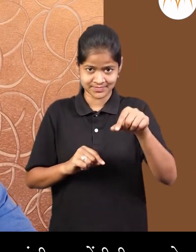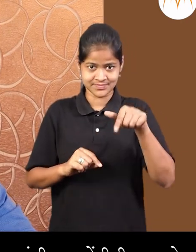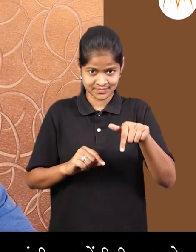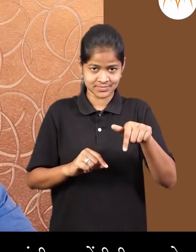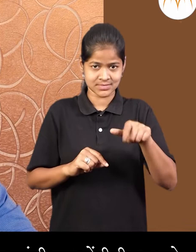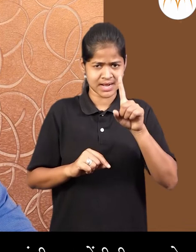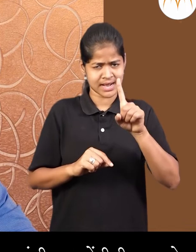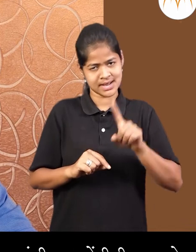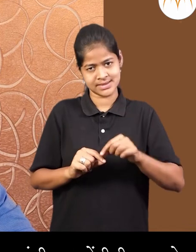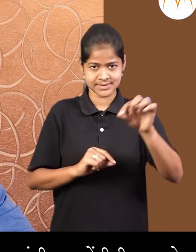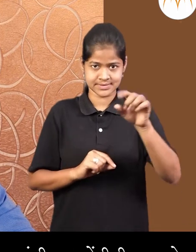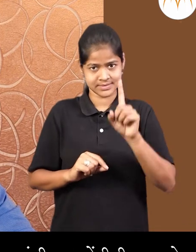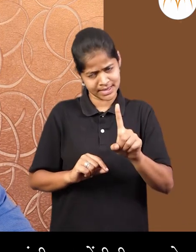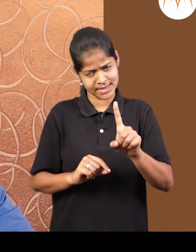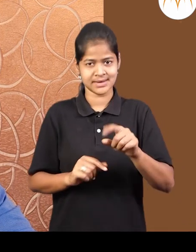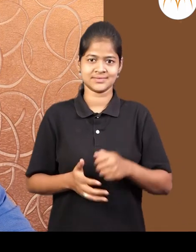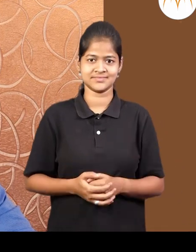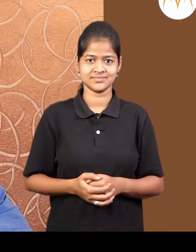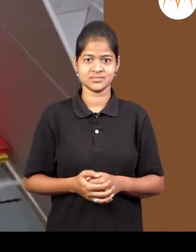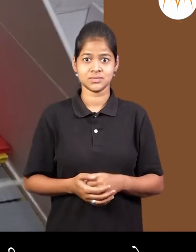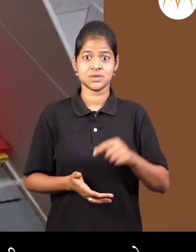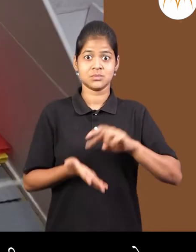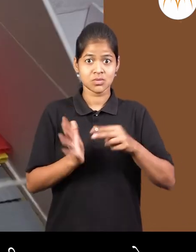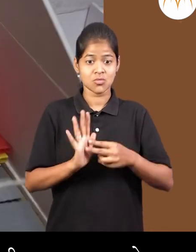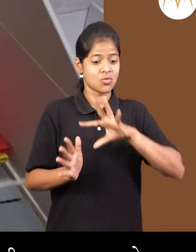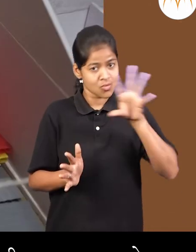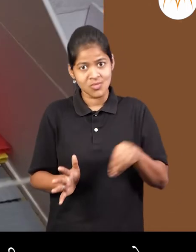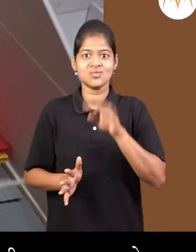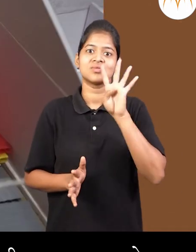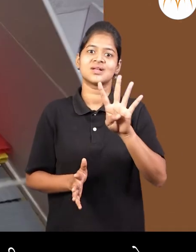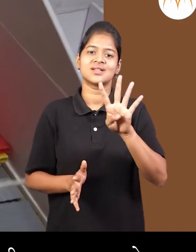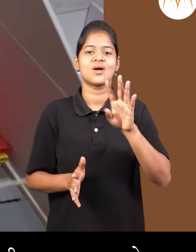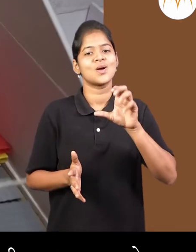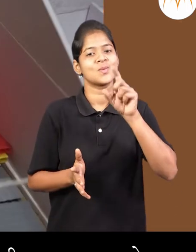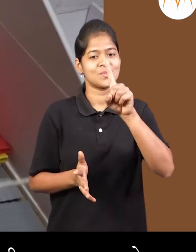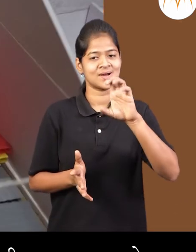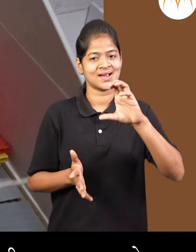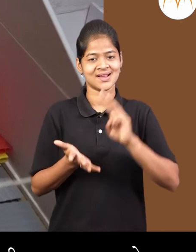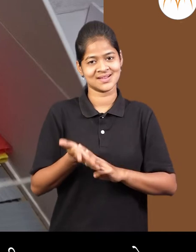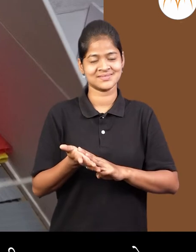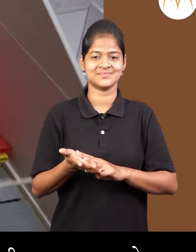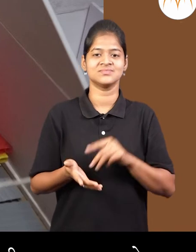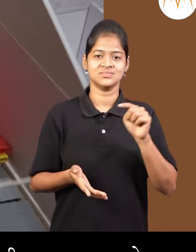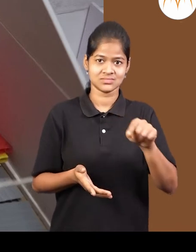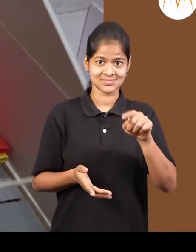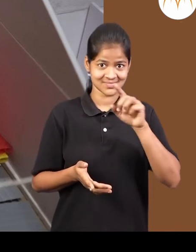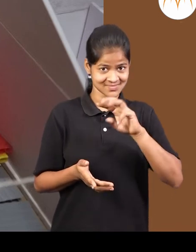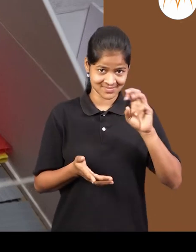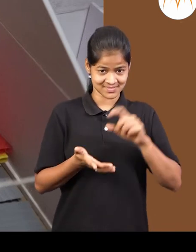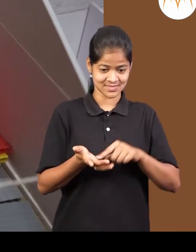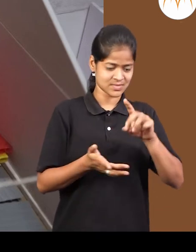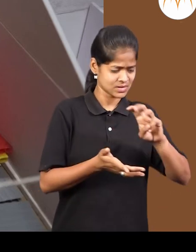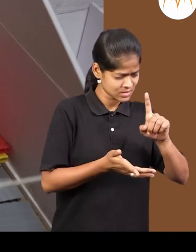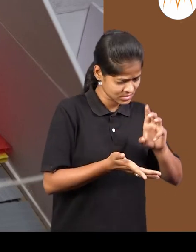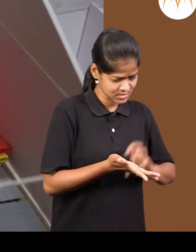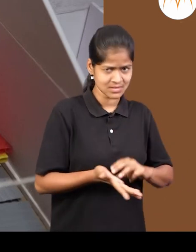एक लांबी 1 सेंटीमीटर आहे. बरोबर आहे. म्हणजेच सगळ्या बाजूंची लांबी 1 सेंटीमीटर असणार आहे. ही बाजू